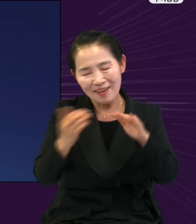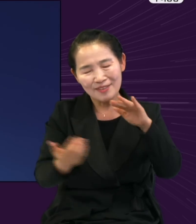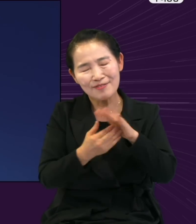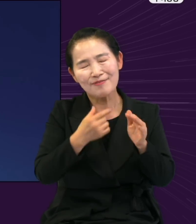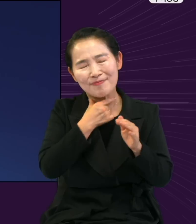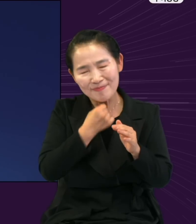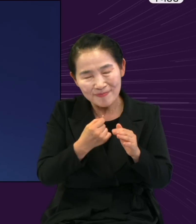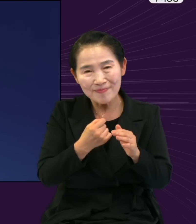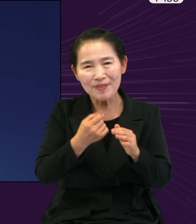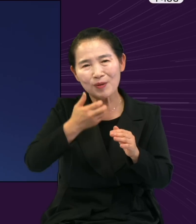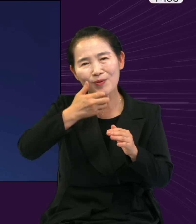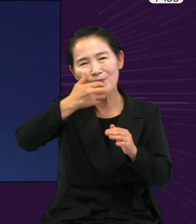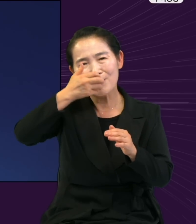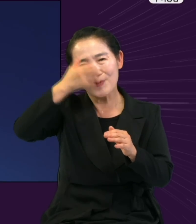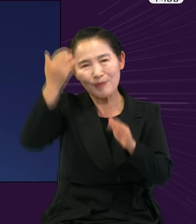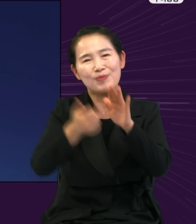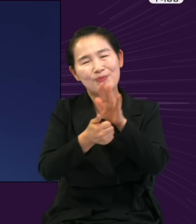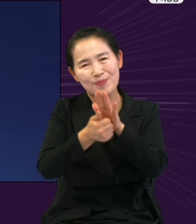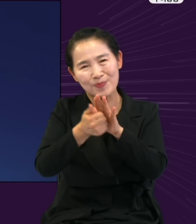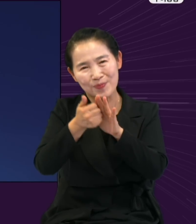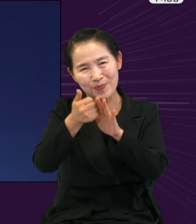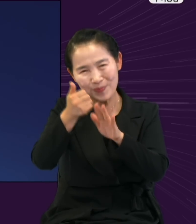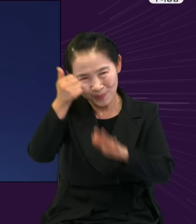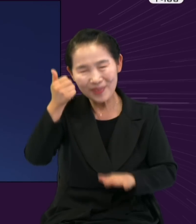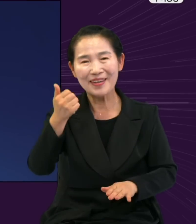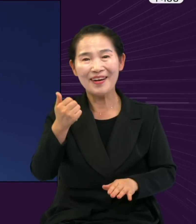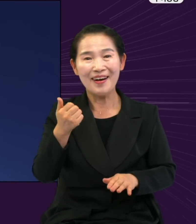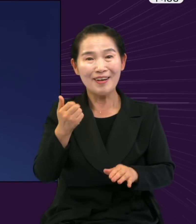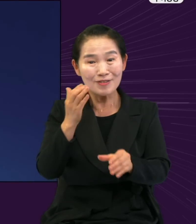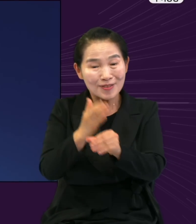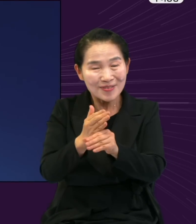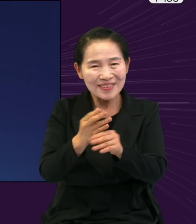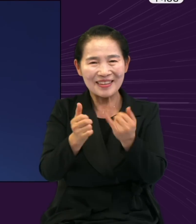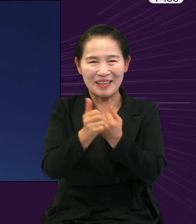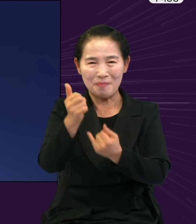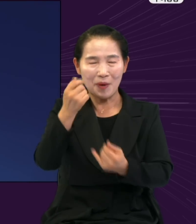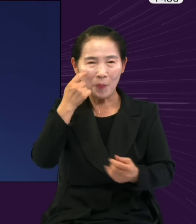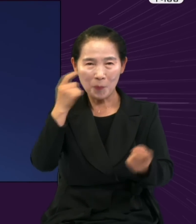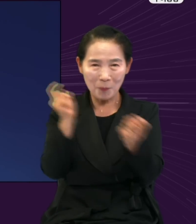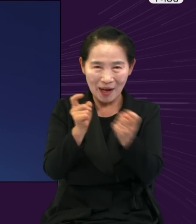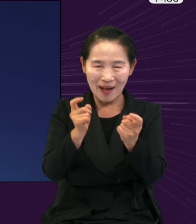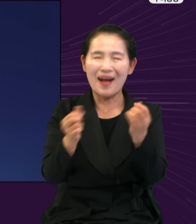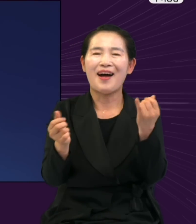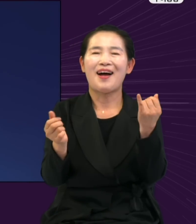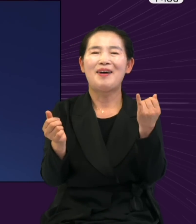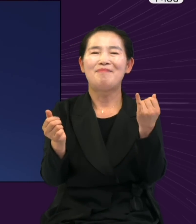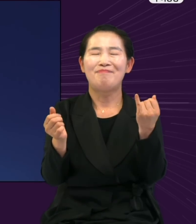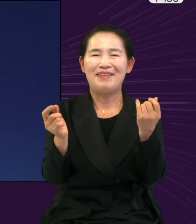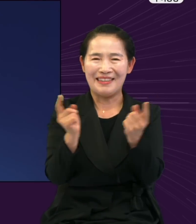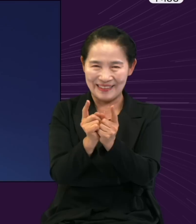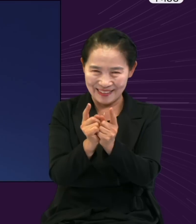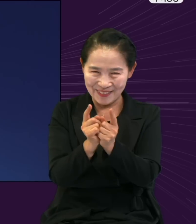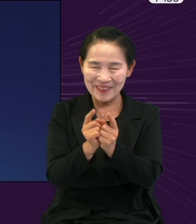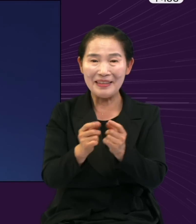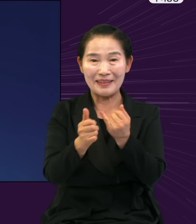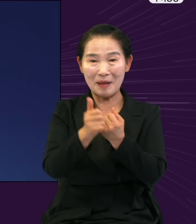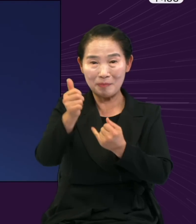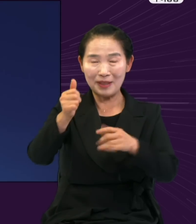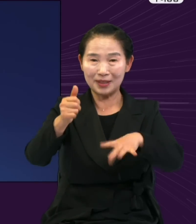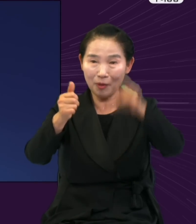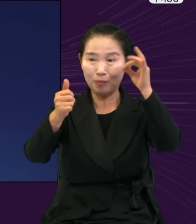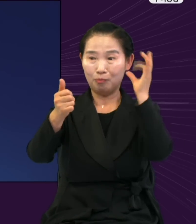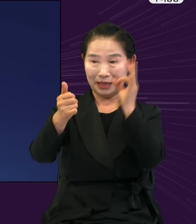생겨났습니다. 그러던 중에 제 남편을 만났습니다. 제 남편의 첫 인상은 큰